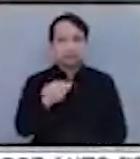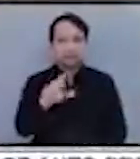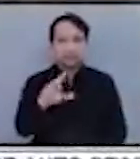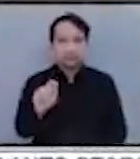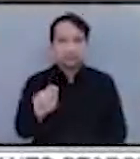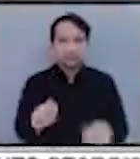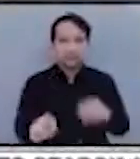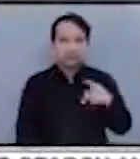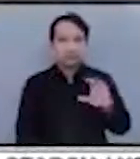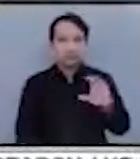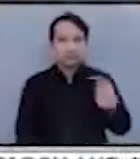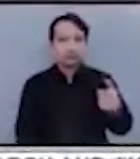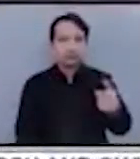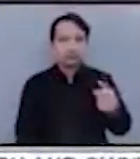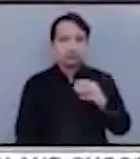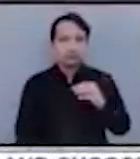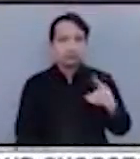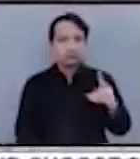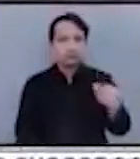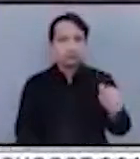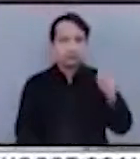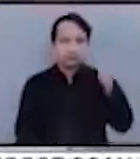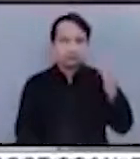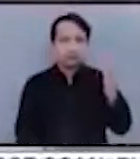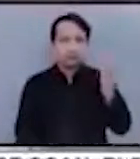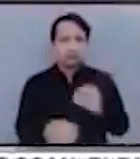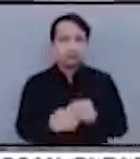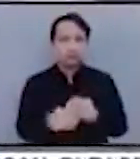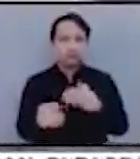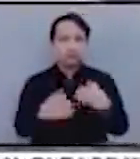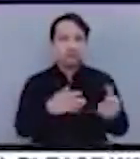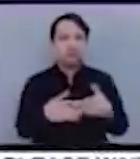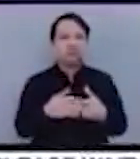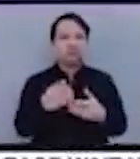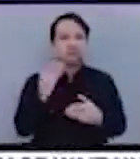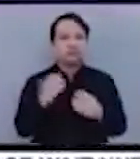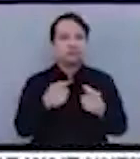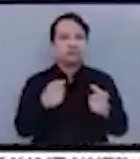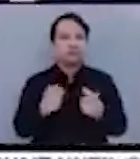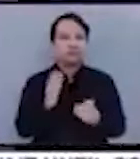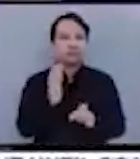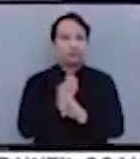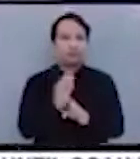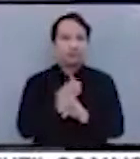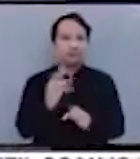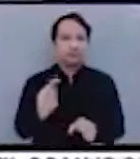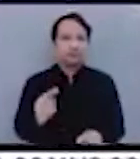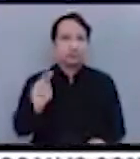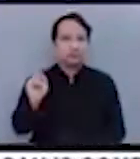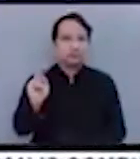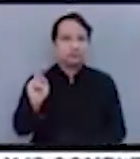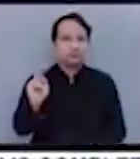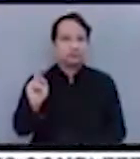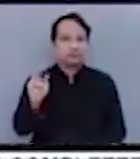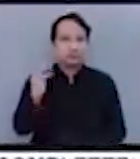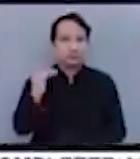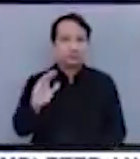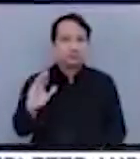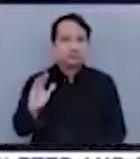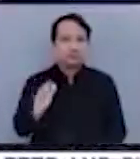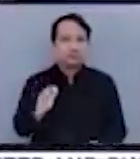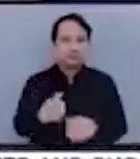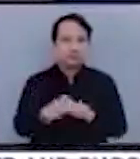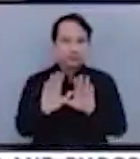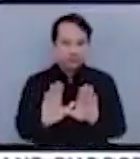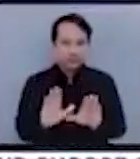at MMDA. Dahil dito, pansamantalang naantalang operasyon ng mga bus sa northbound lane ng busway. Pilit din itong pinakakalma ng